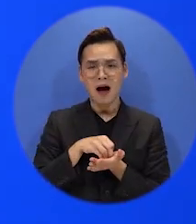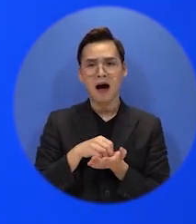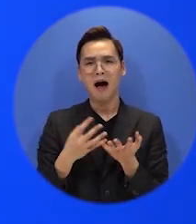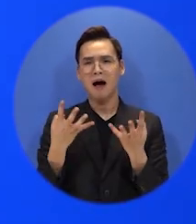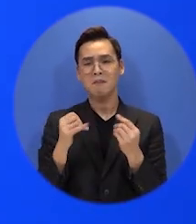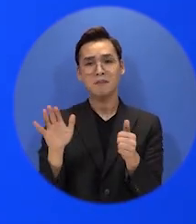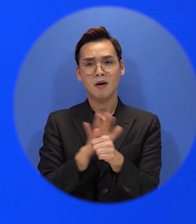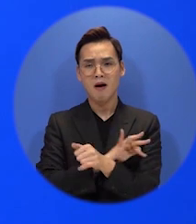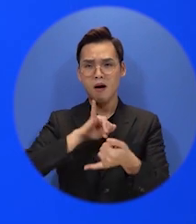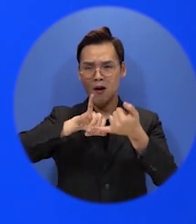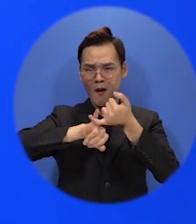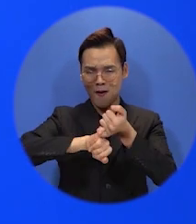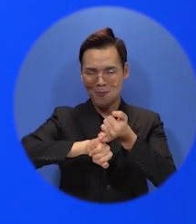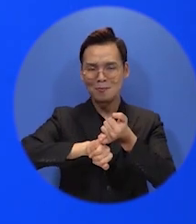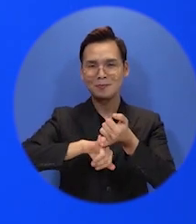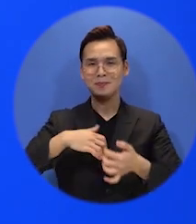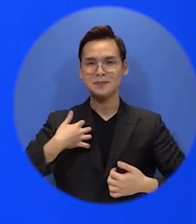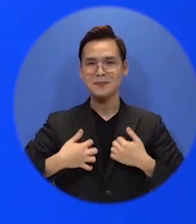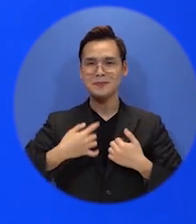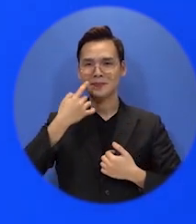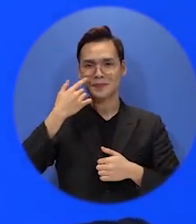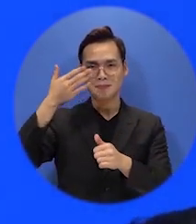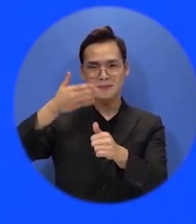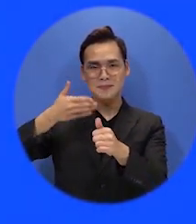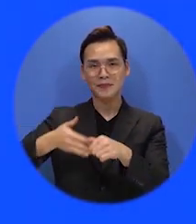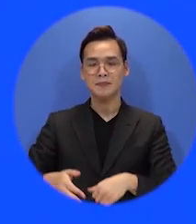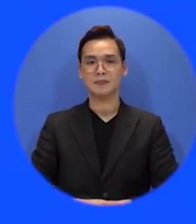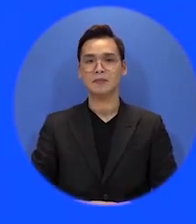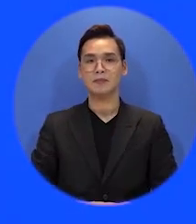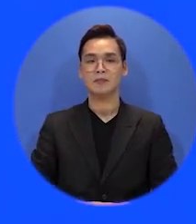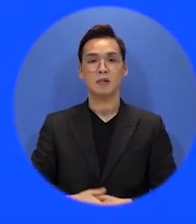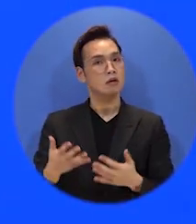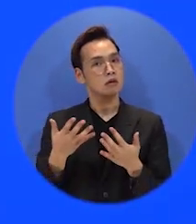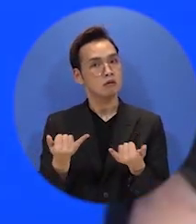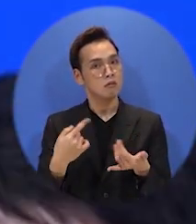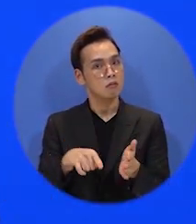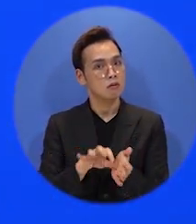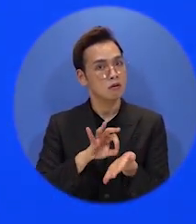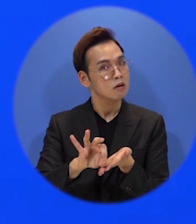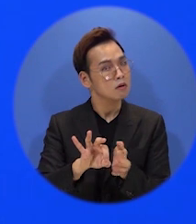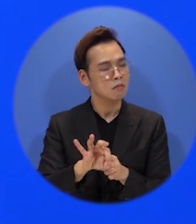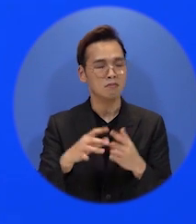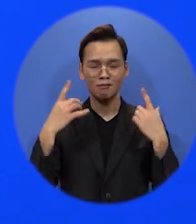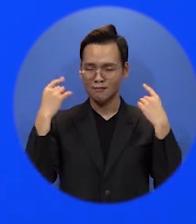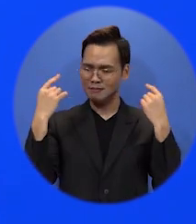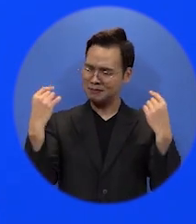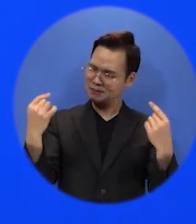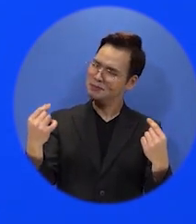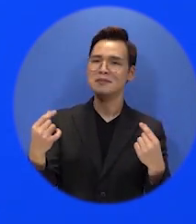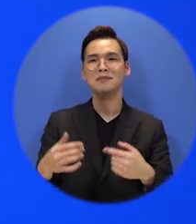많은 혜택들 꼭 누리시길 바라겠습니다. 직원들을 위해 쓰여지는 돈은 없나요? 계속 동결되고 있어요.